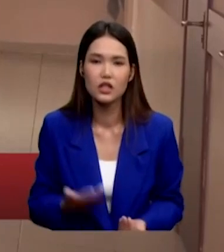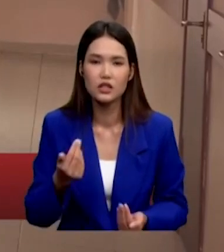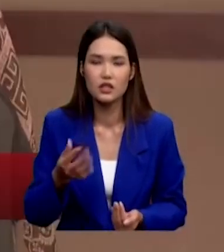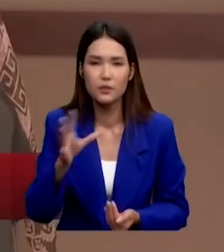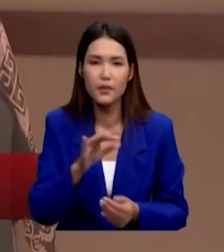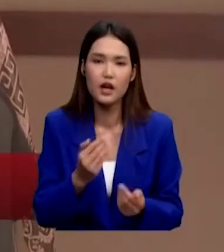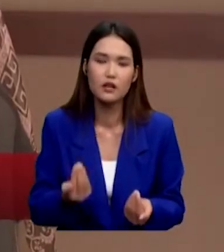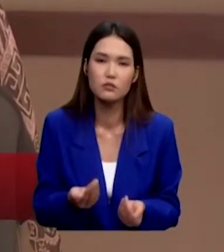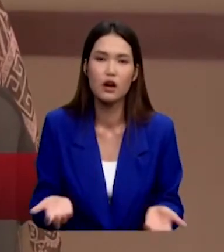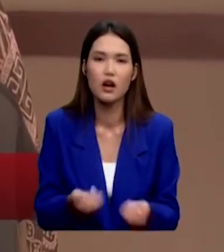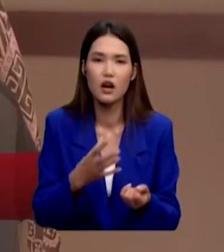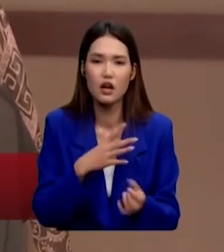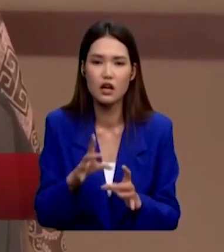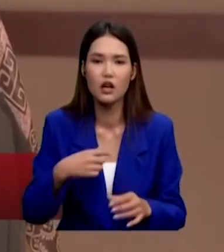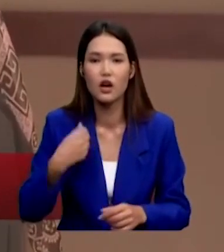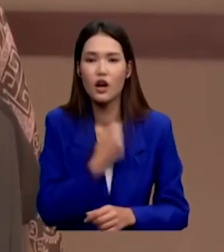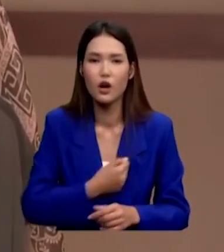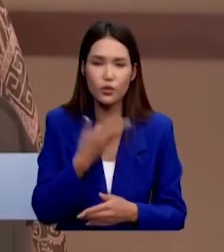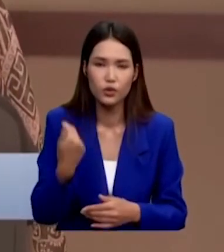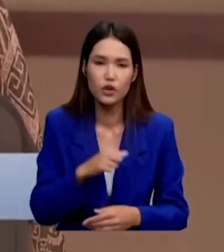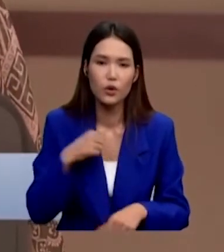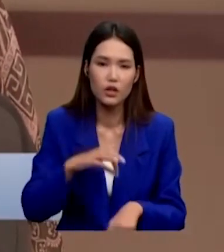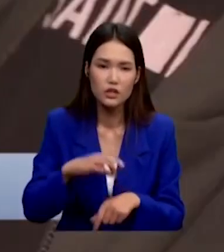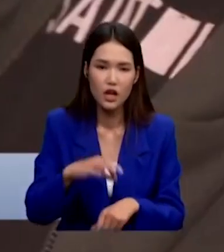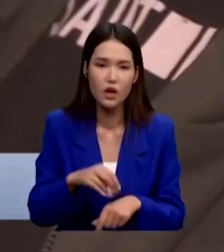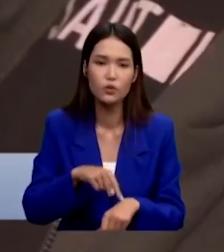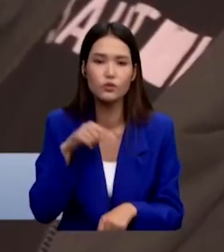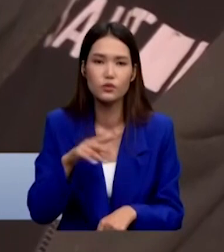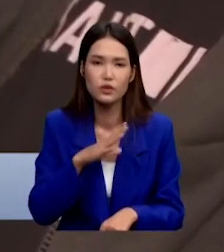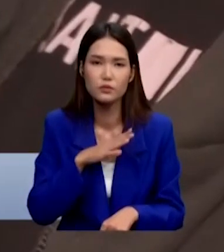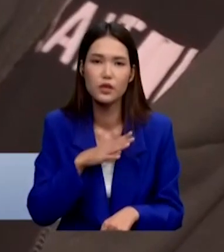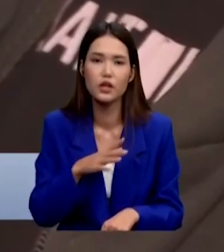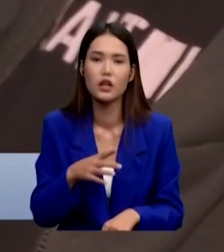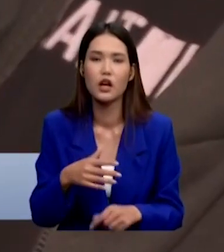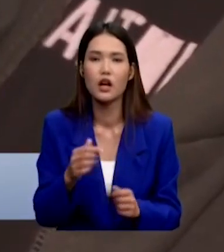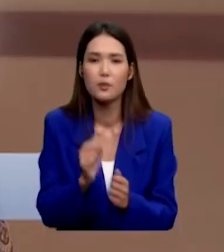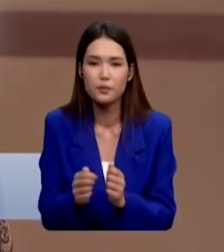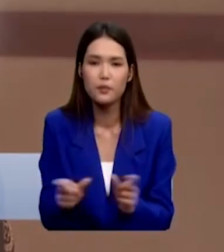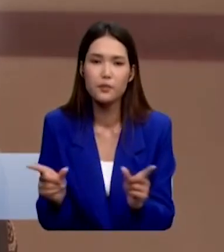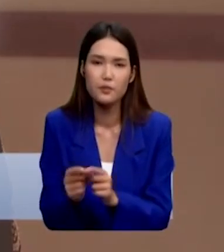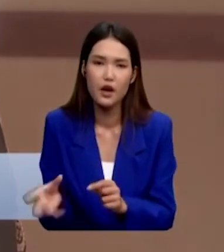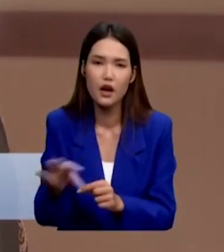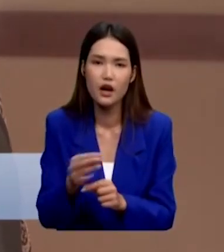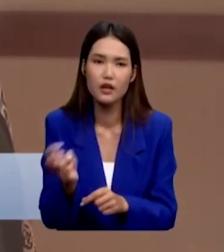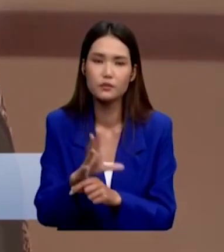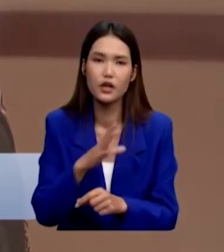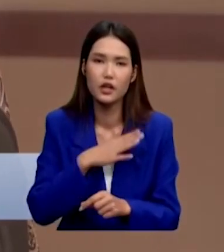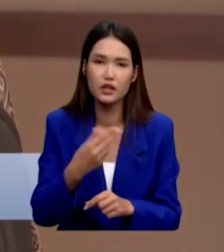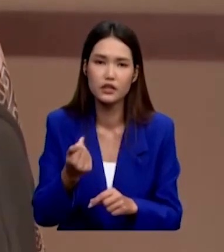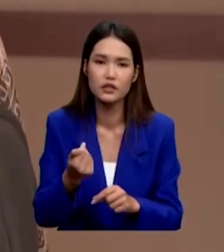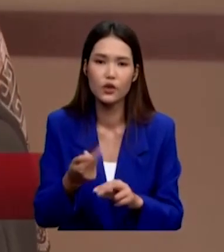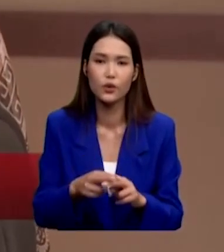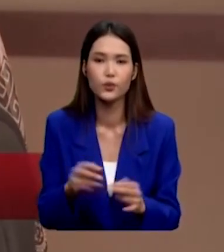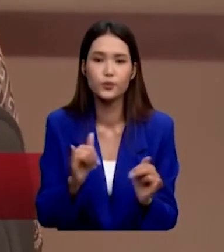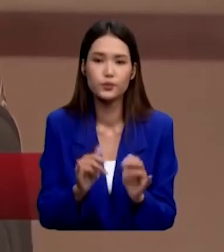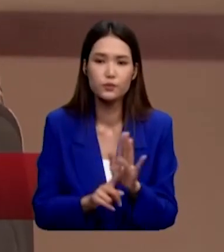мәлімдеген. Мен ашуланып келіп отырмын. Өзім ауыр болсам да осыған келіп отырмын. Бәрі дайын болып тұрған кезде енді врачымыз жоқ. Ал енді қайтеміз,